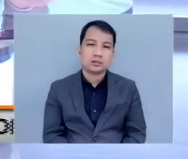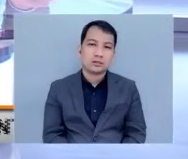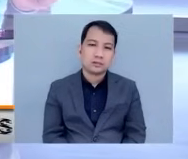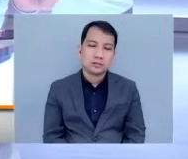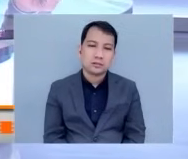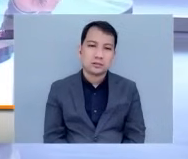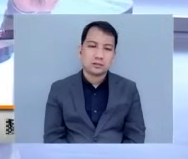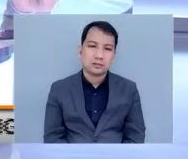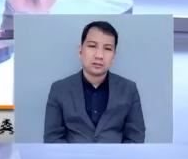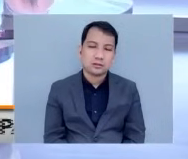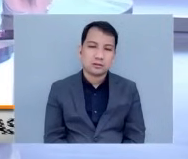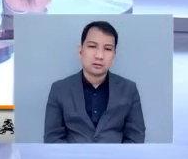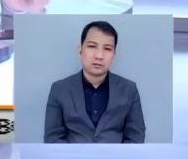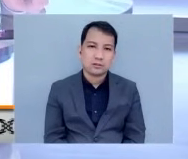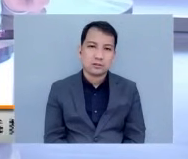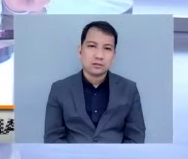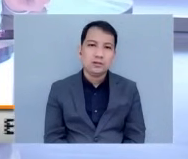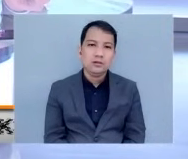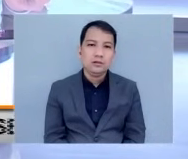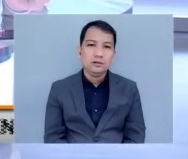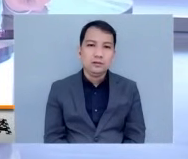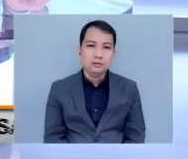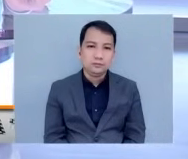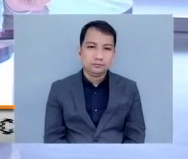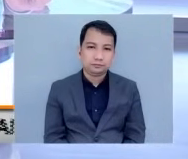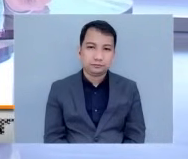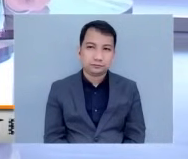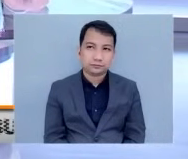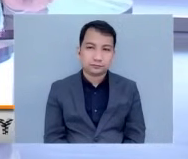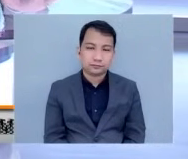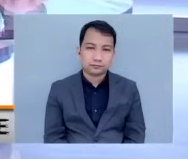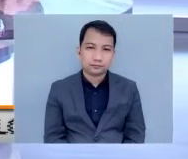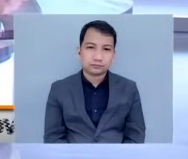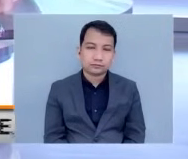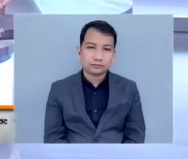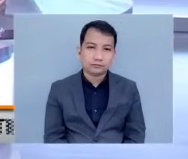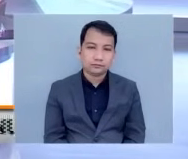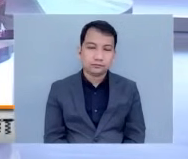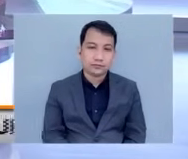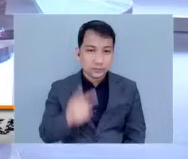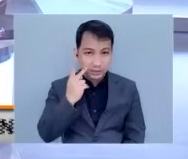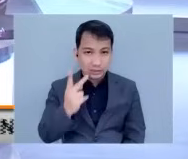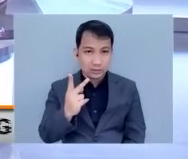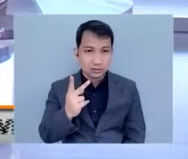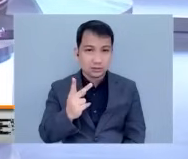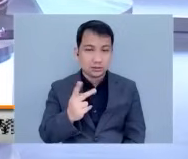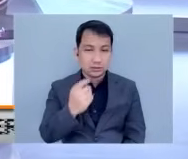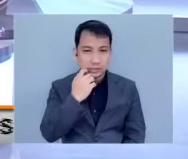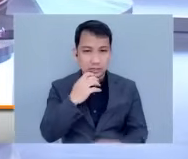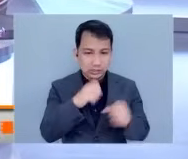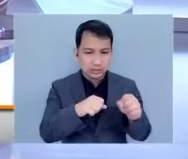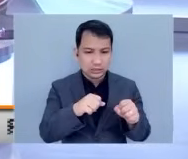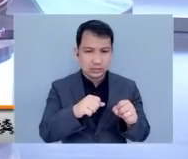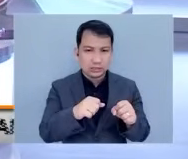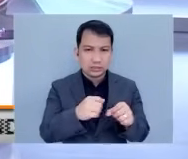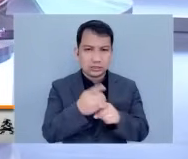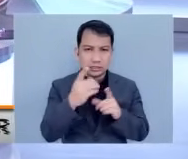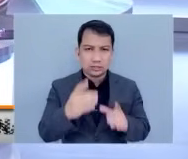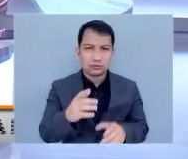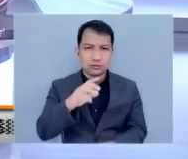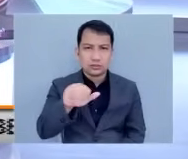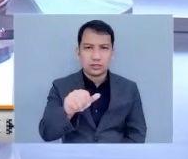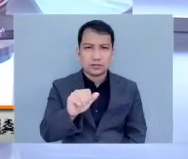Kinustyon ng ilang mambabata sa mga illegal na pag-aresto kay Direk Jade Castro at kanya mga kasama. Kaugnay pa rin yan ang panunulog daw